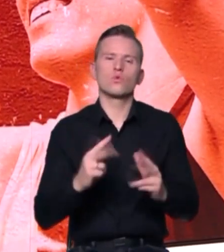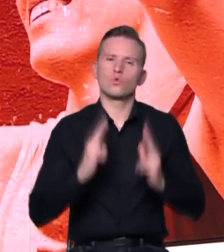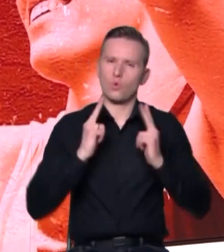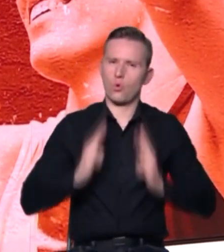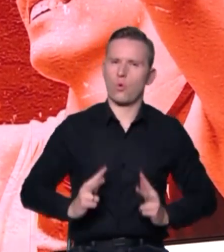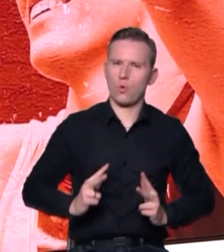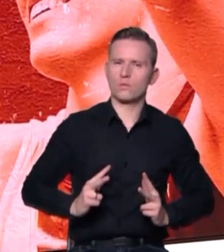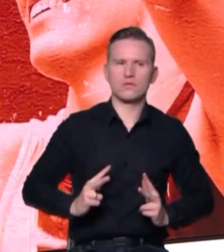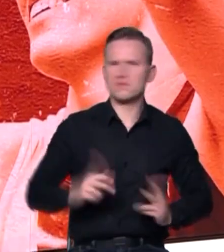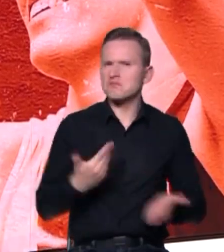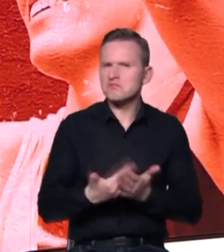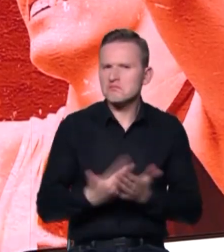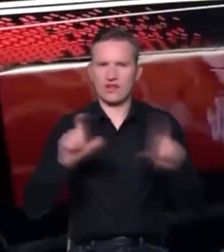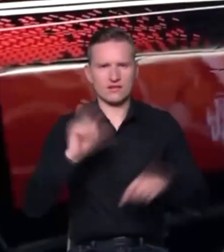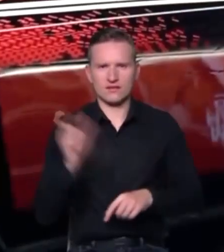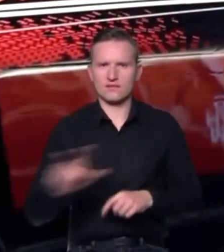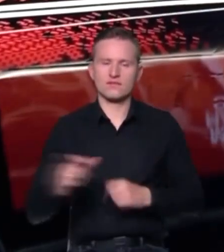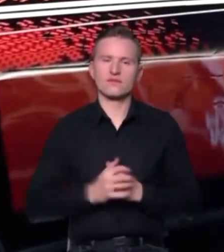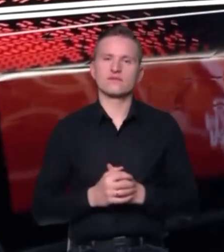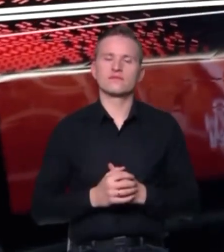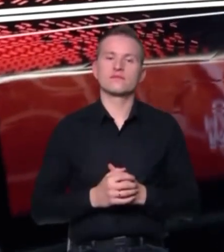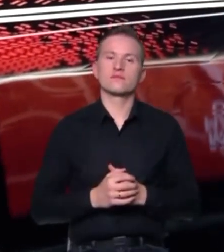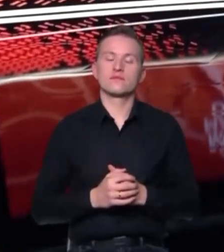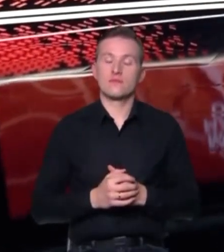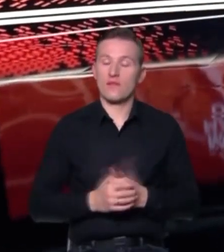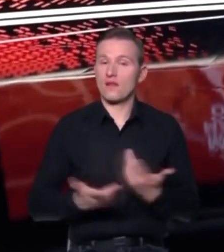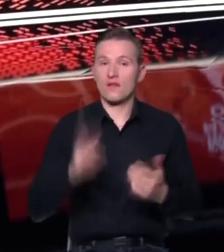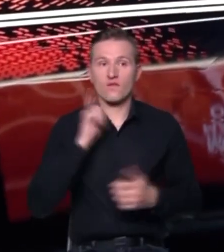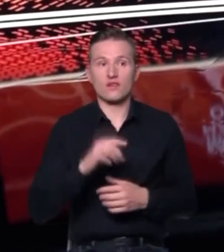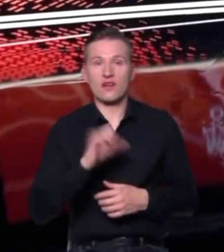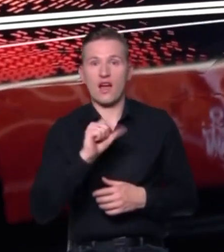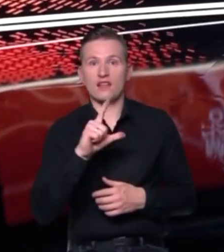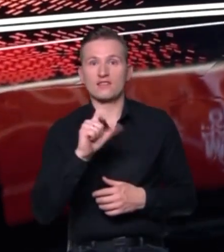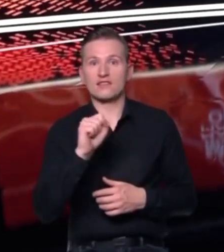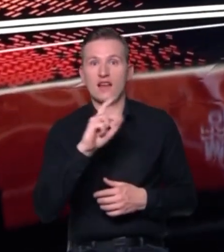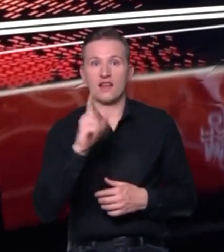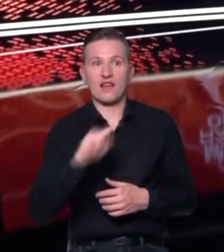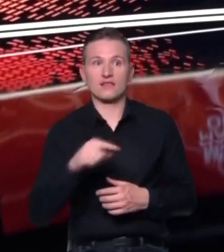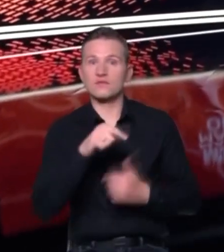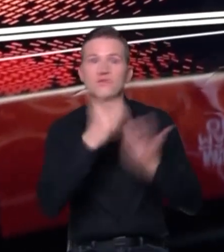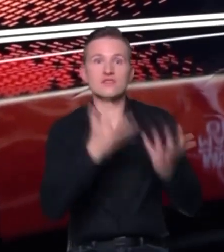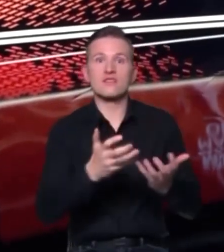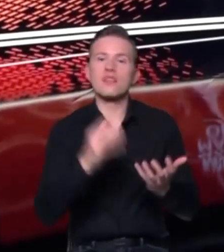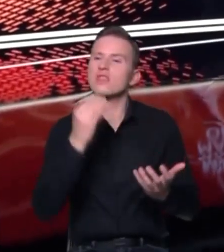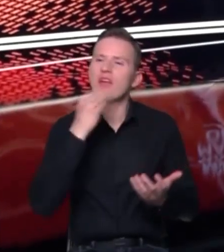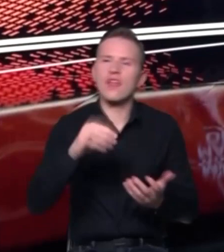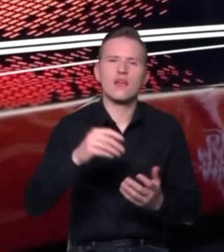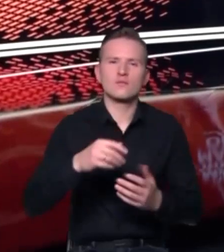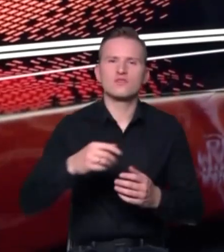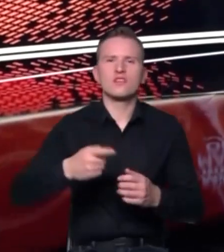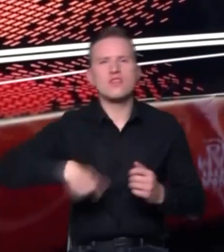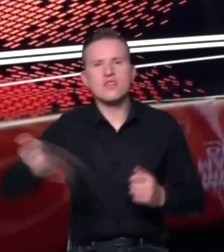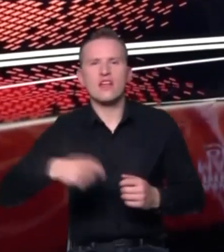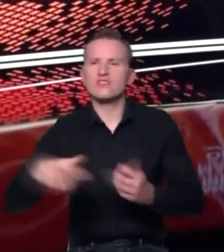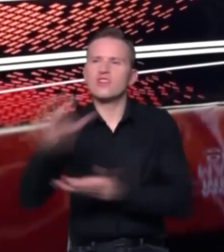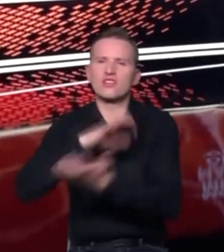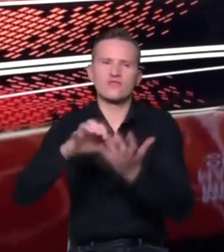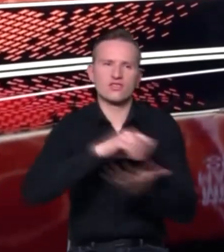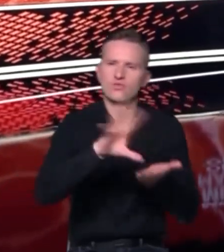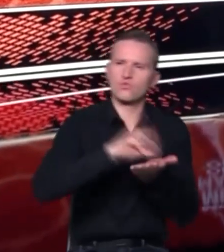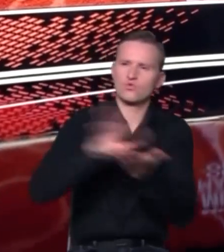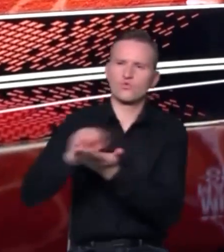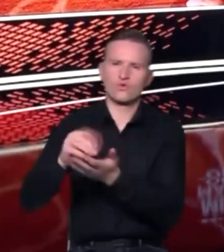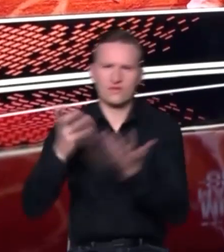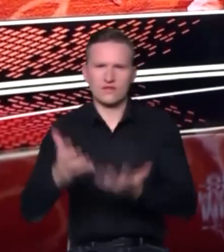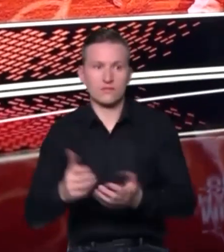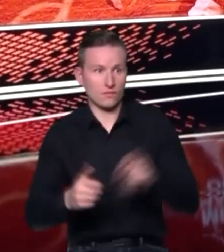dlaczego? Słuchamy. Właśnie, Carlos Alcaraz mówi, że chce być jak najlepsi tenisiści na świecie i mówi to chłopak, który